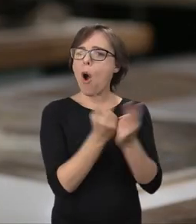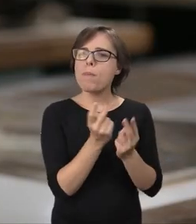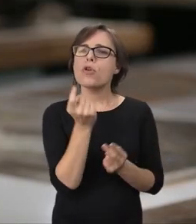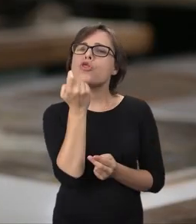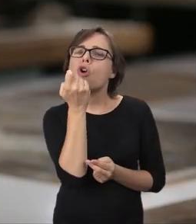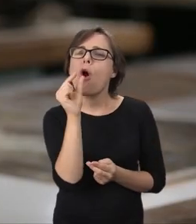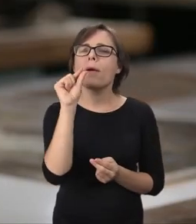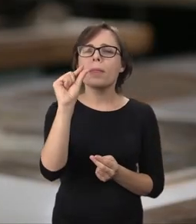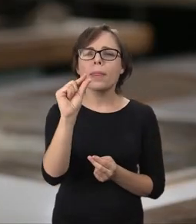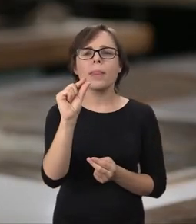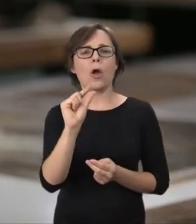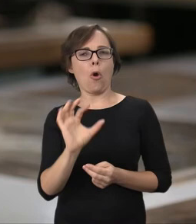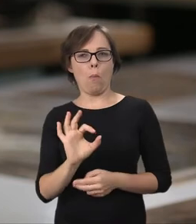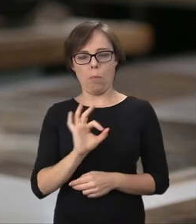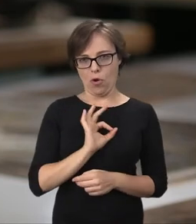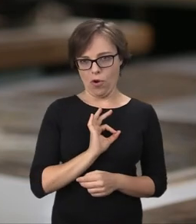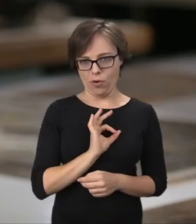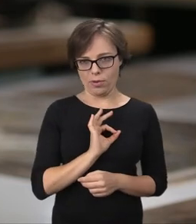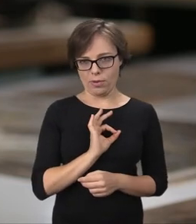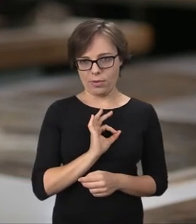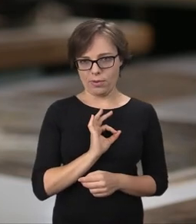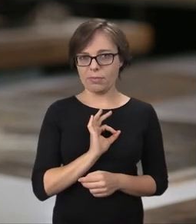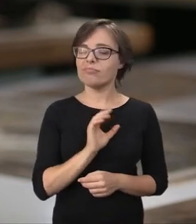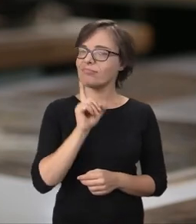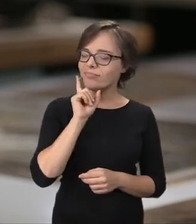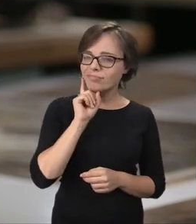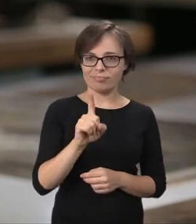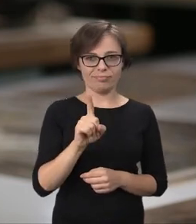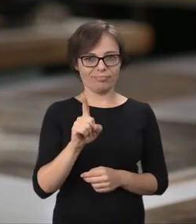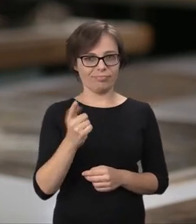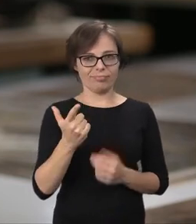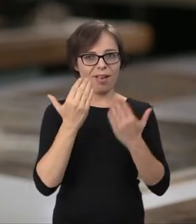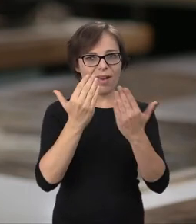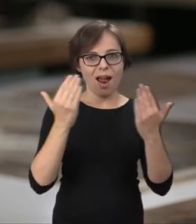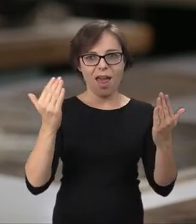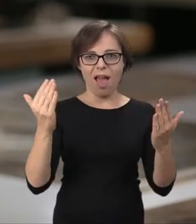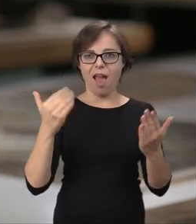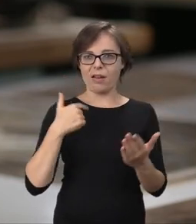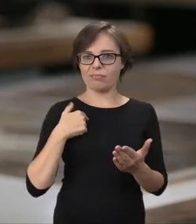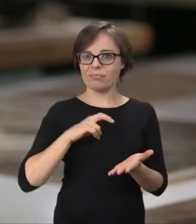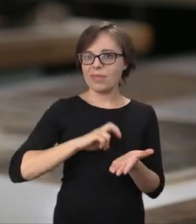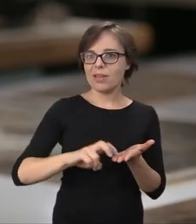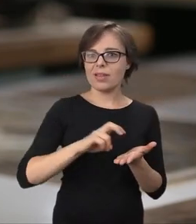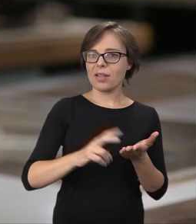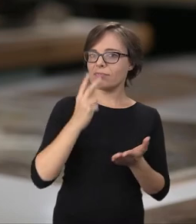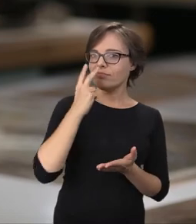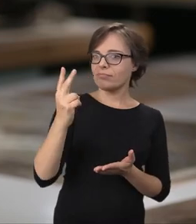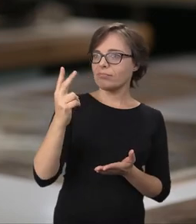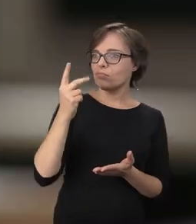minimalnym stopniu nasze. I to jest takie uczucie, jak się idzie na galerii i